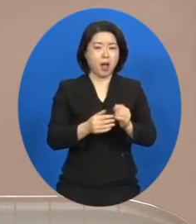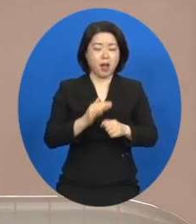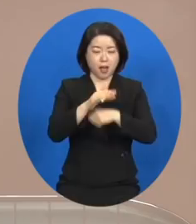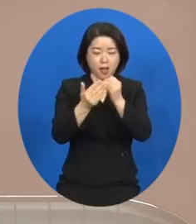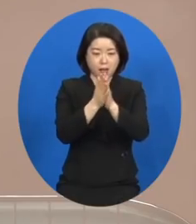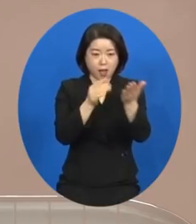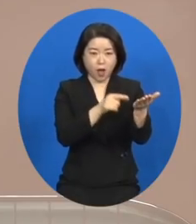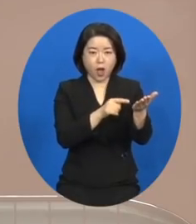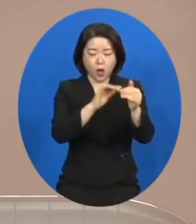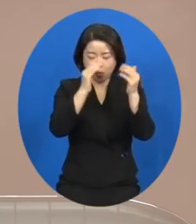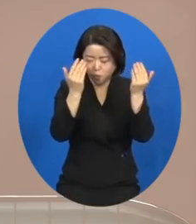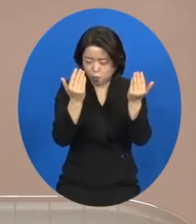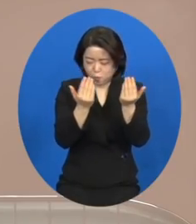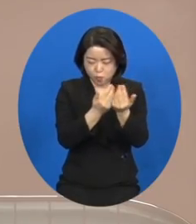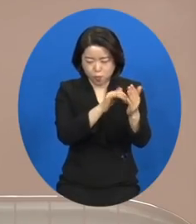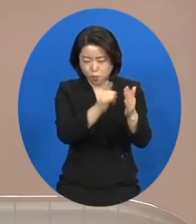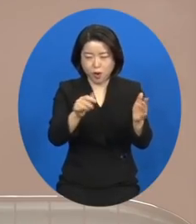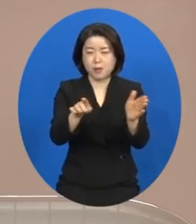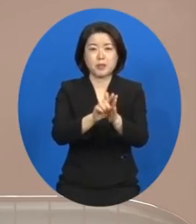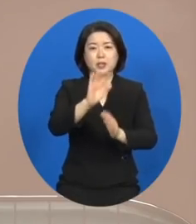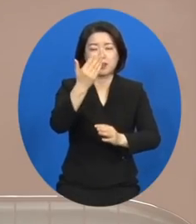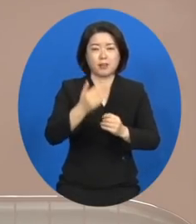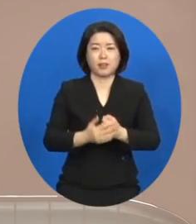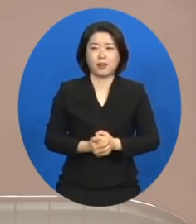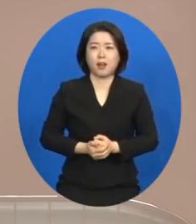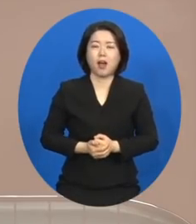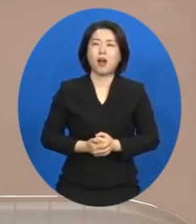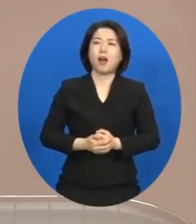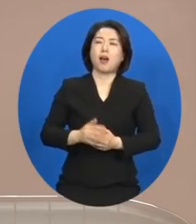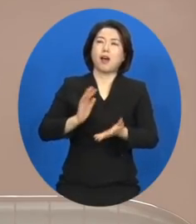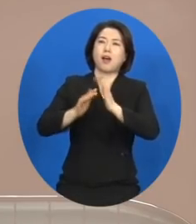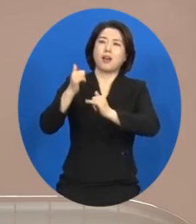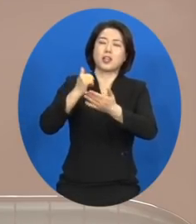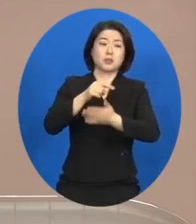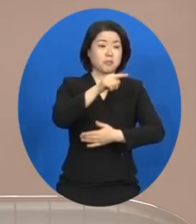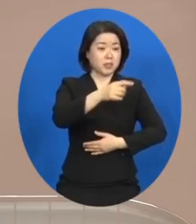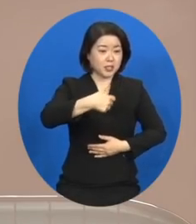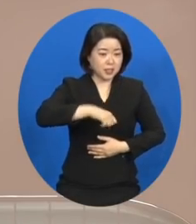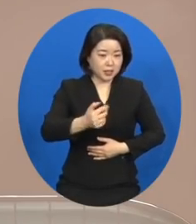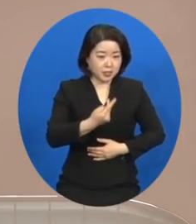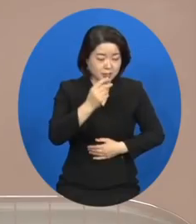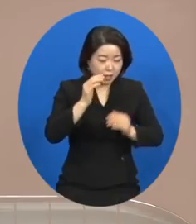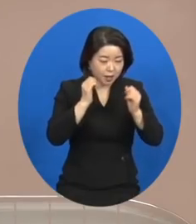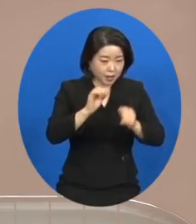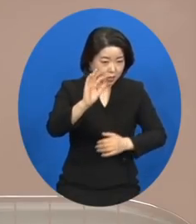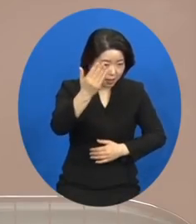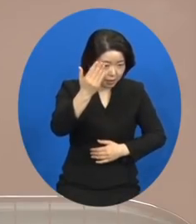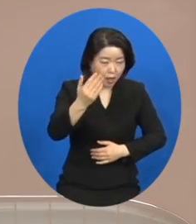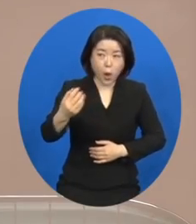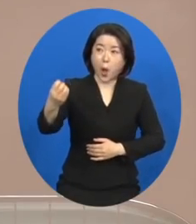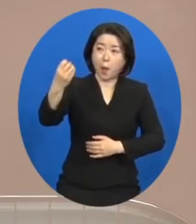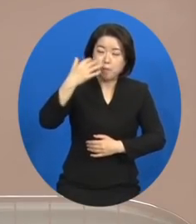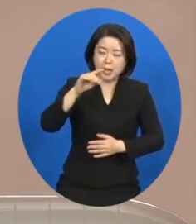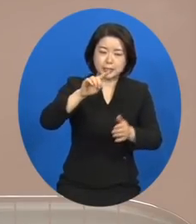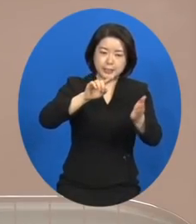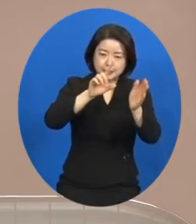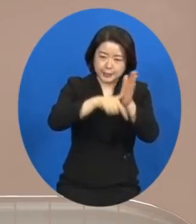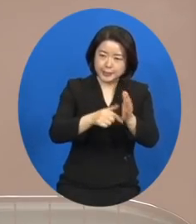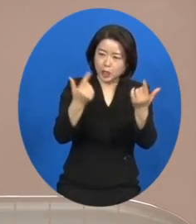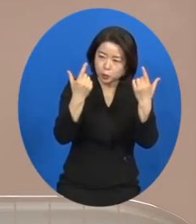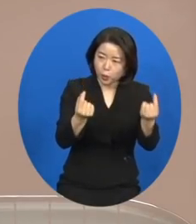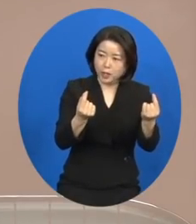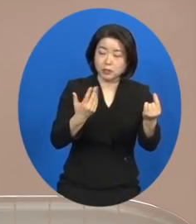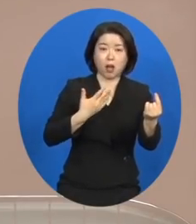되었다 이렇게 얘기를 하죠. 내 아들이 살 것이다 하고 말씀하신 바로 그 시각인 것을 알고 그래서 그와 그의 온 집안이